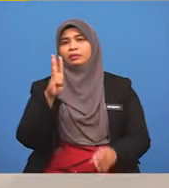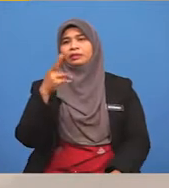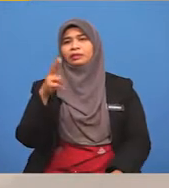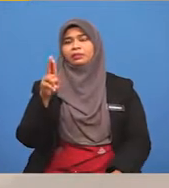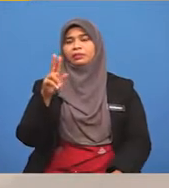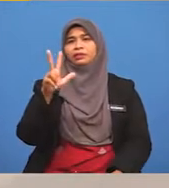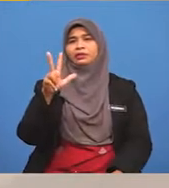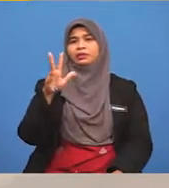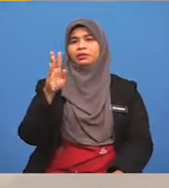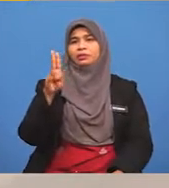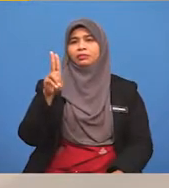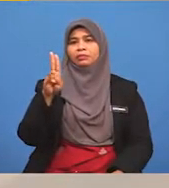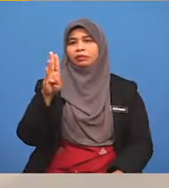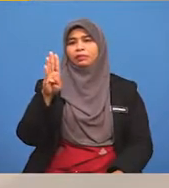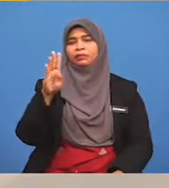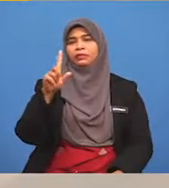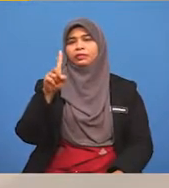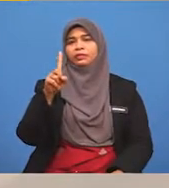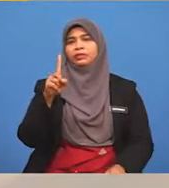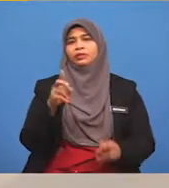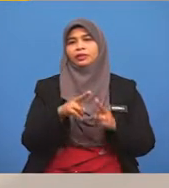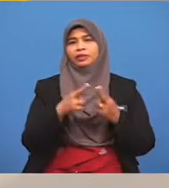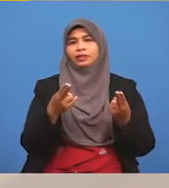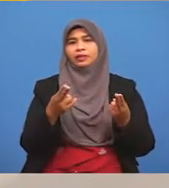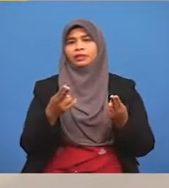4,341 buah hadis. Daripada jumlah ini,